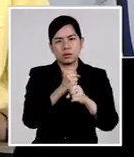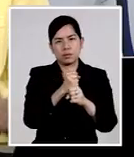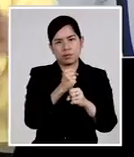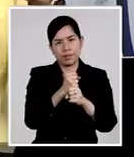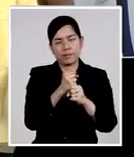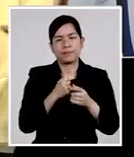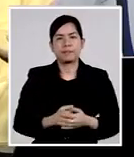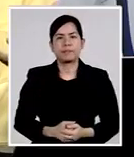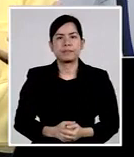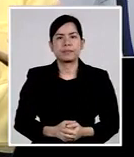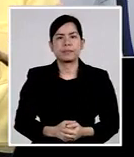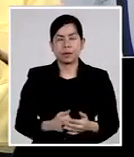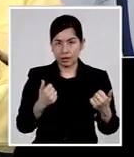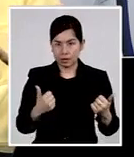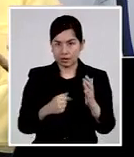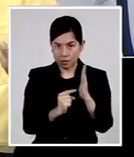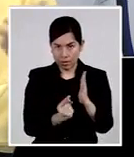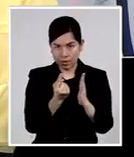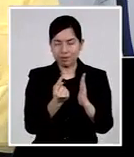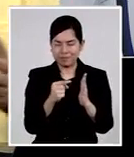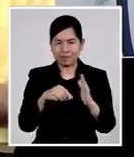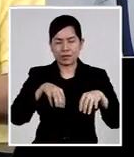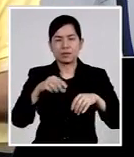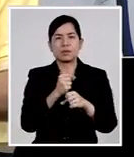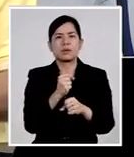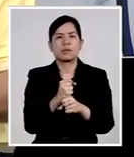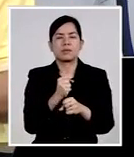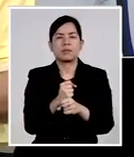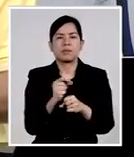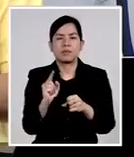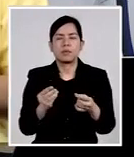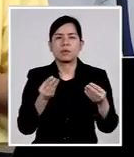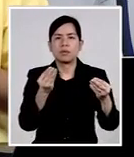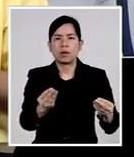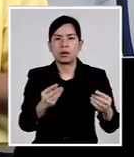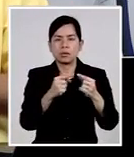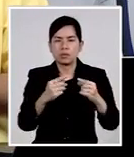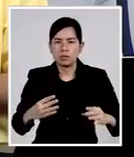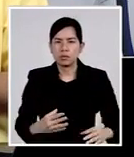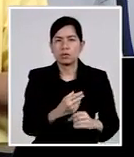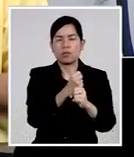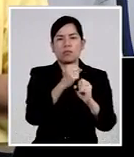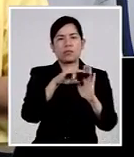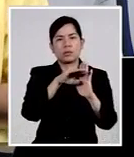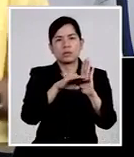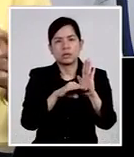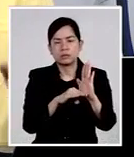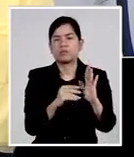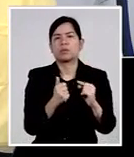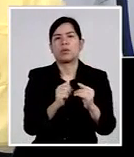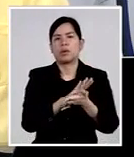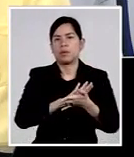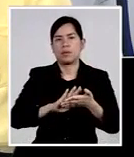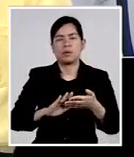าลงมือกันเลยนะฮะนะครับเพื่อที่จะให้มันได้ข้อมูลได้ค่อนข้างเยอะนะครับ